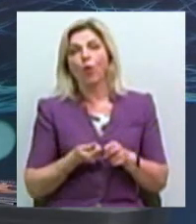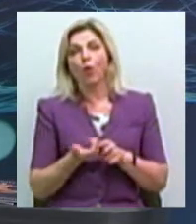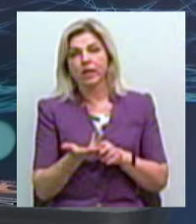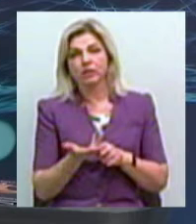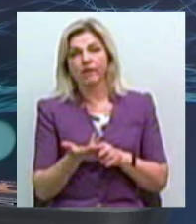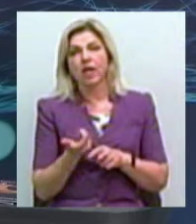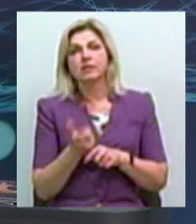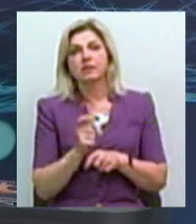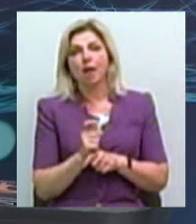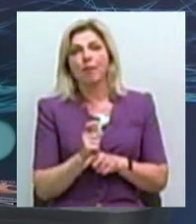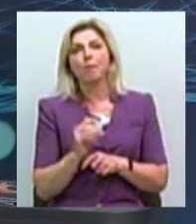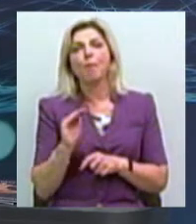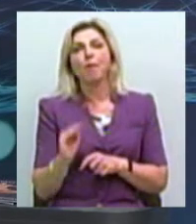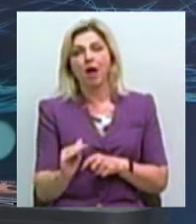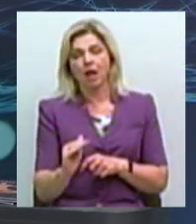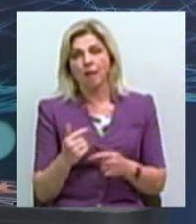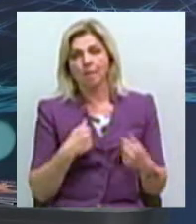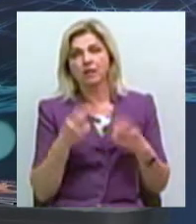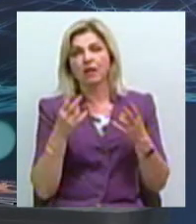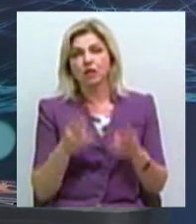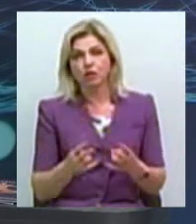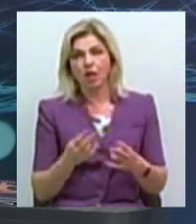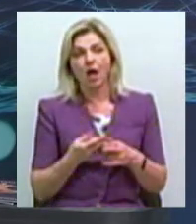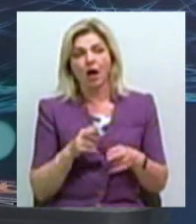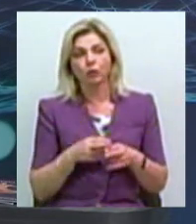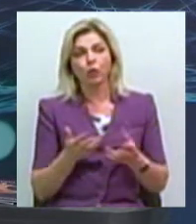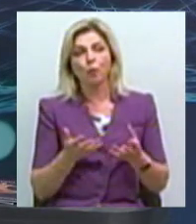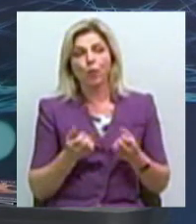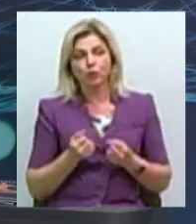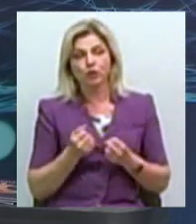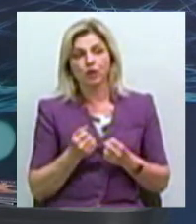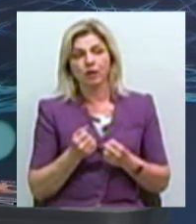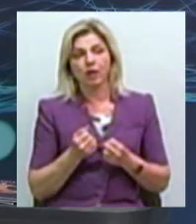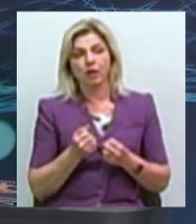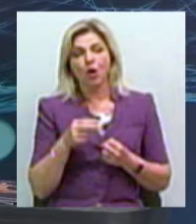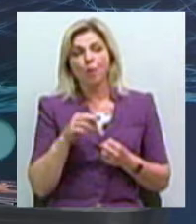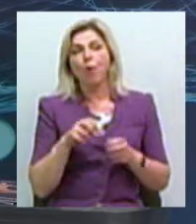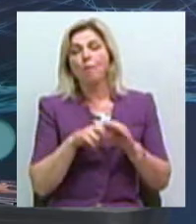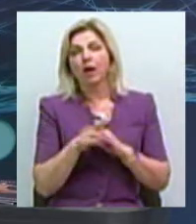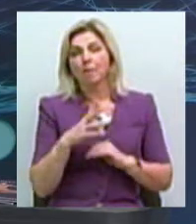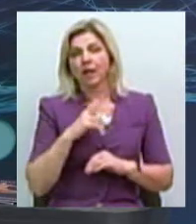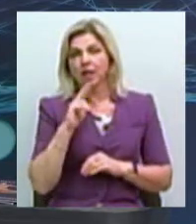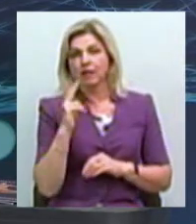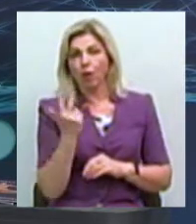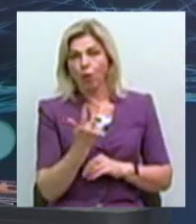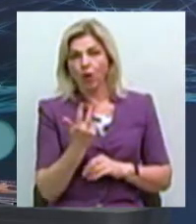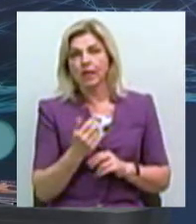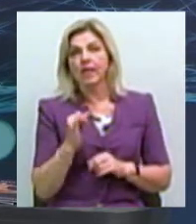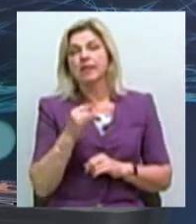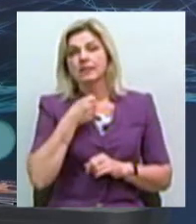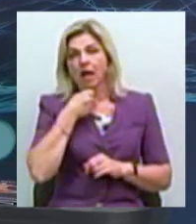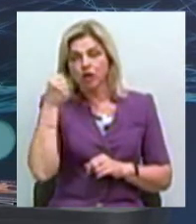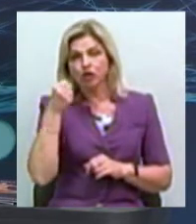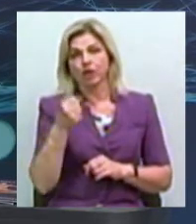маленькому пострадавшему, который получал реинтеграцию от Международной организации по миграции, было 3 года, и самый старший